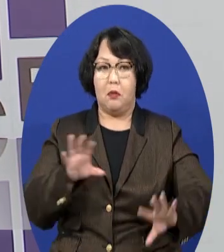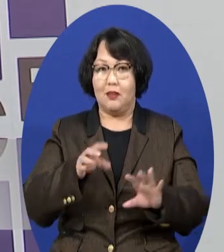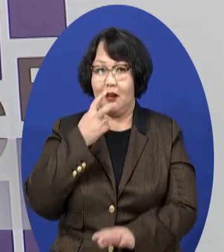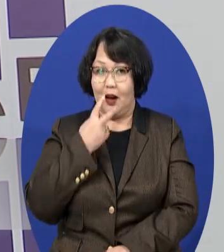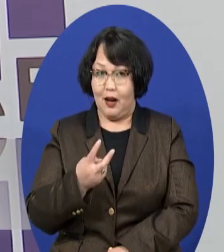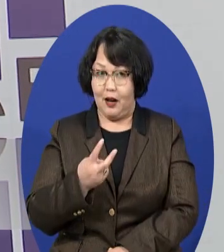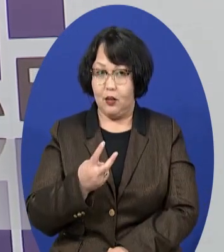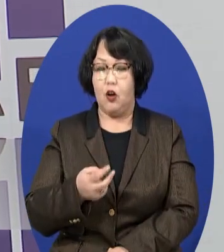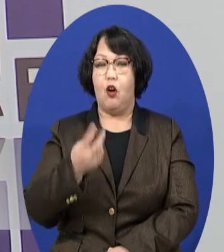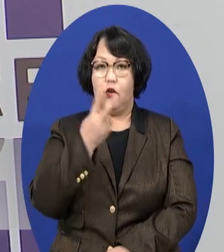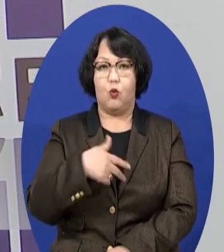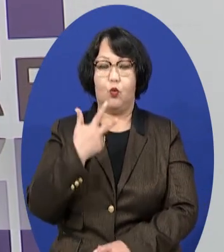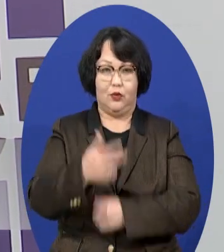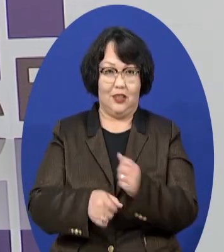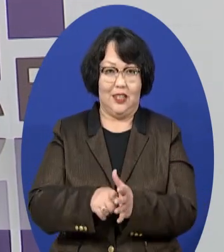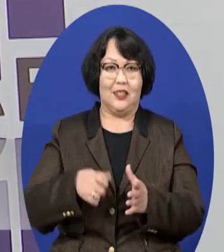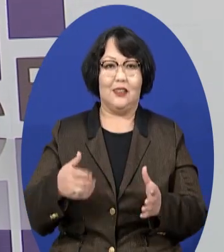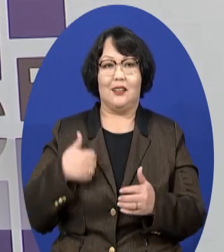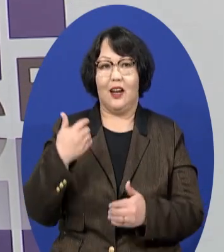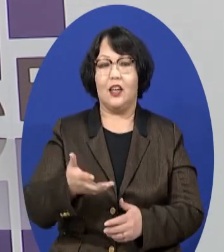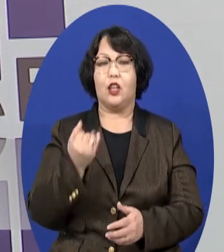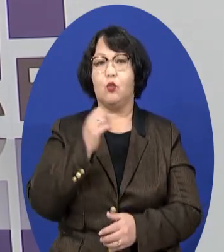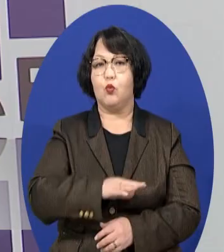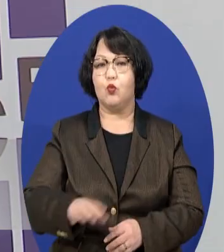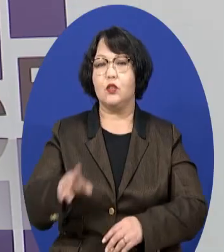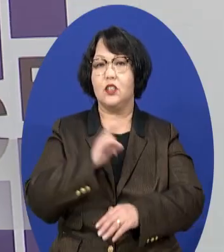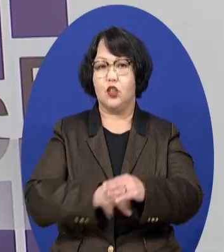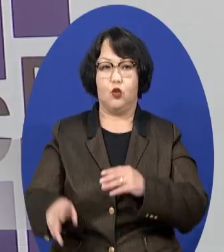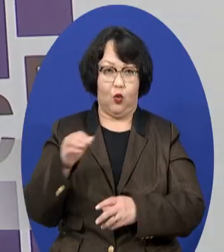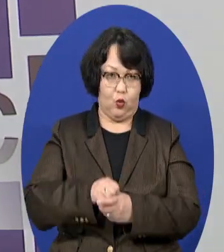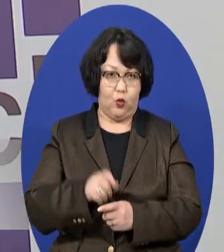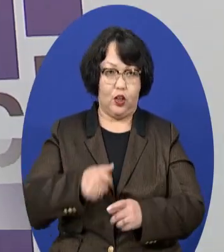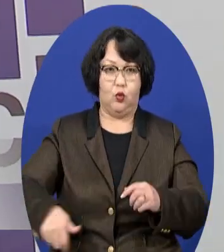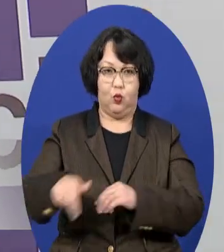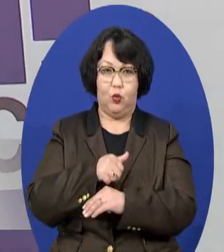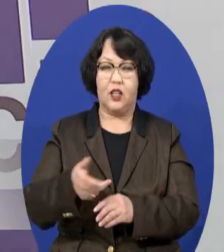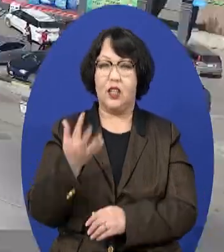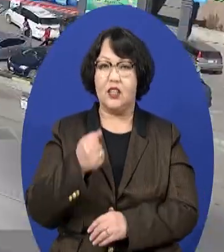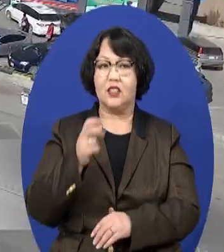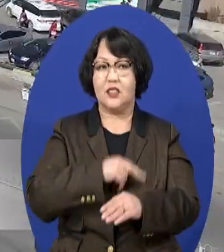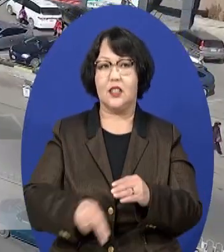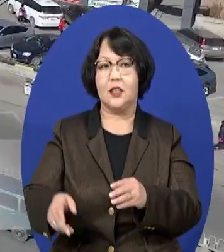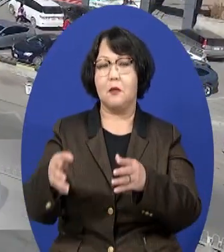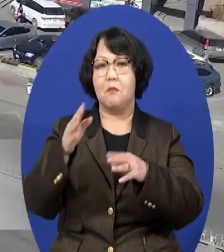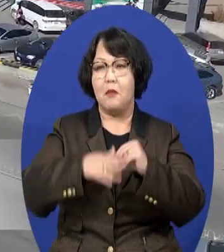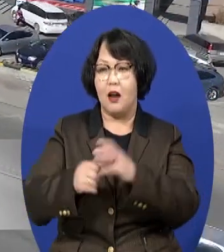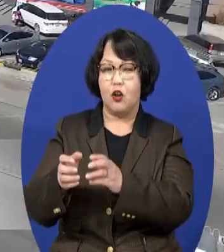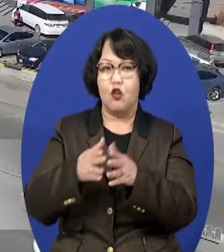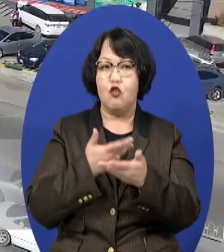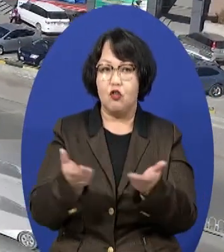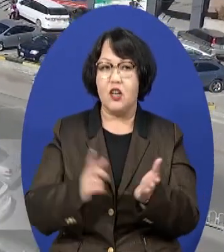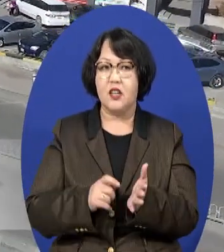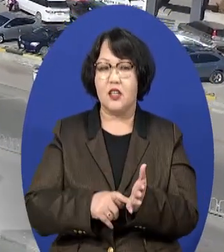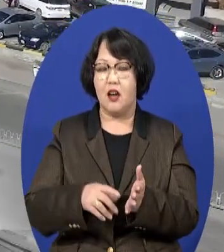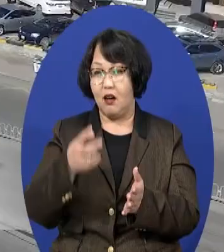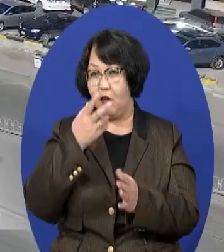нэг 2-3 жилийн дараа хичнээн хүүхэд цэцэрлэгт орох уу, за тухайн дүрэхт хичнээн цэцэрлэгийн байр шаардлагатай болох нь үү гэдгийг хүртэл бид нар харах боломжтой байдаг